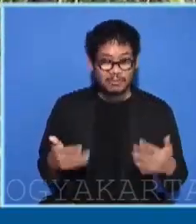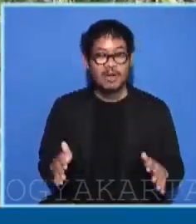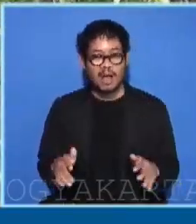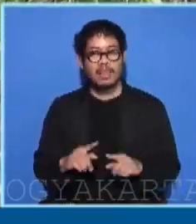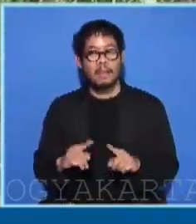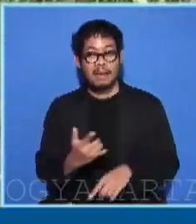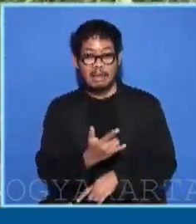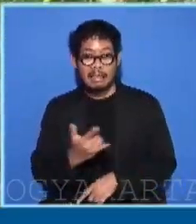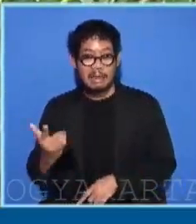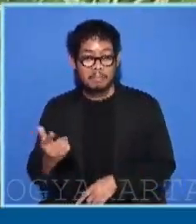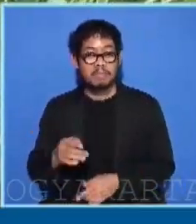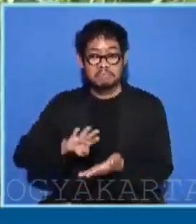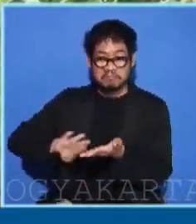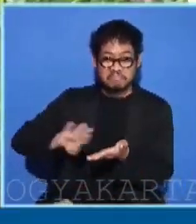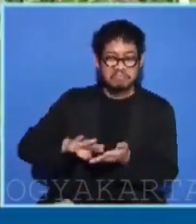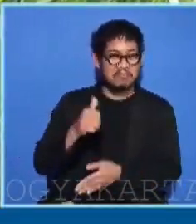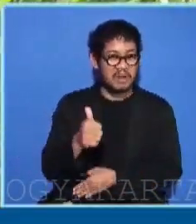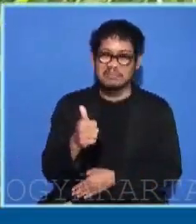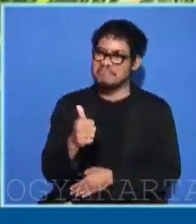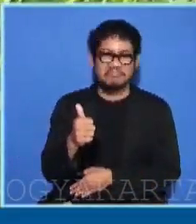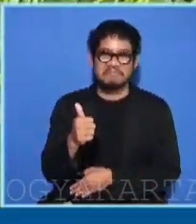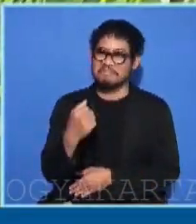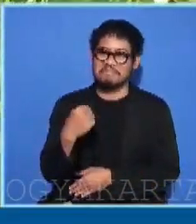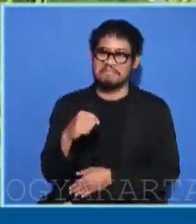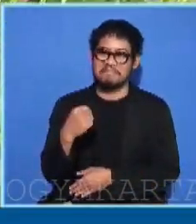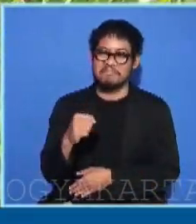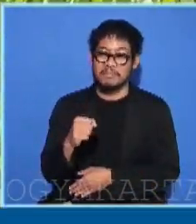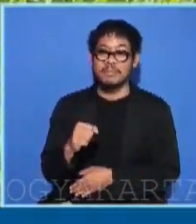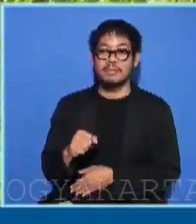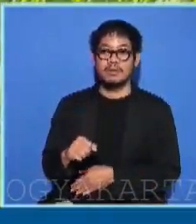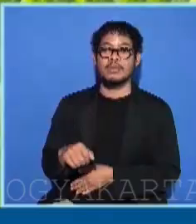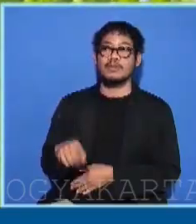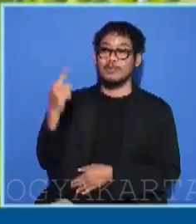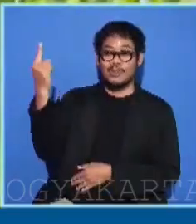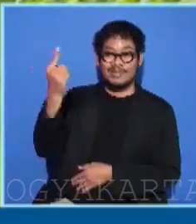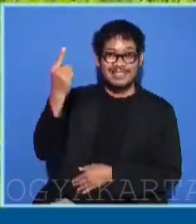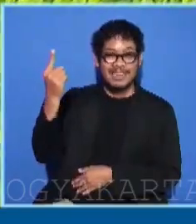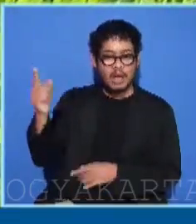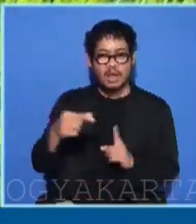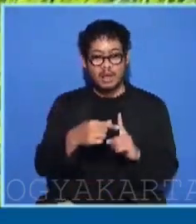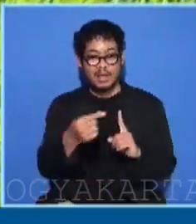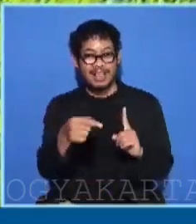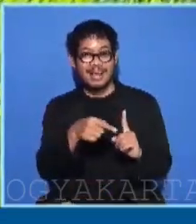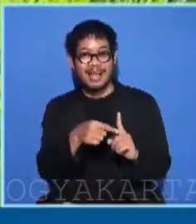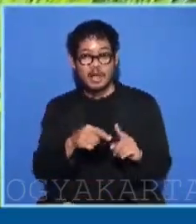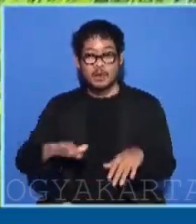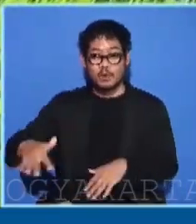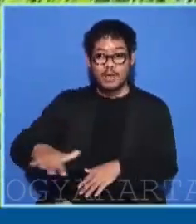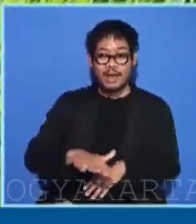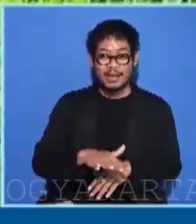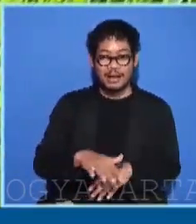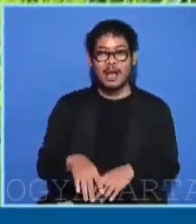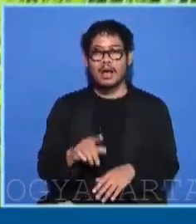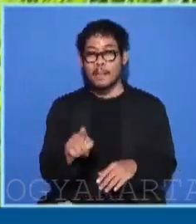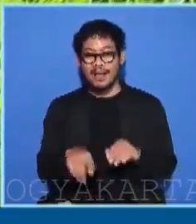dienden keong men s tahangs tanlj l menawi k to SAG nigan Mal